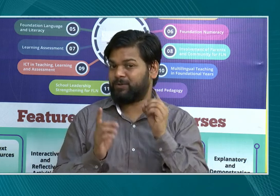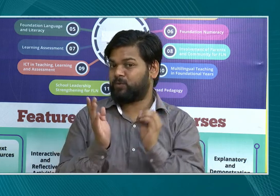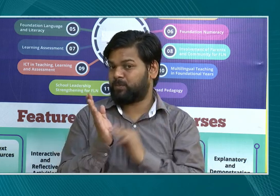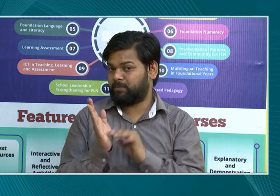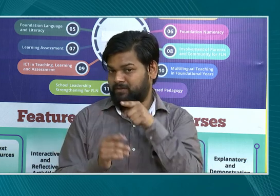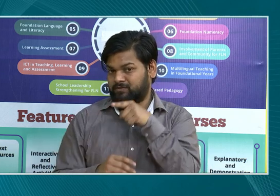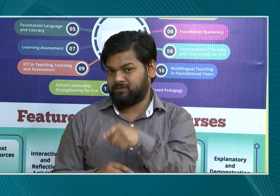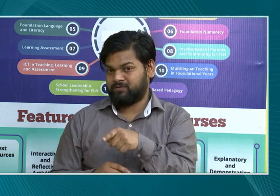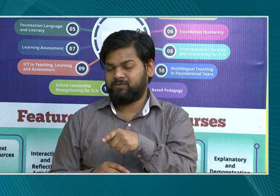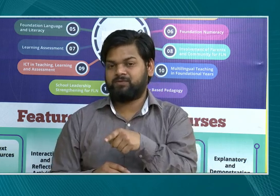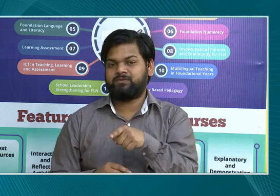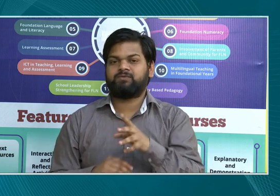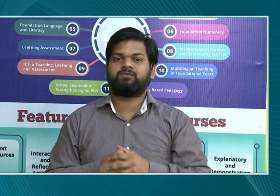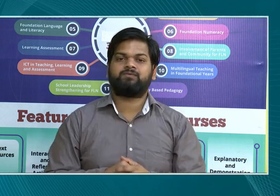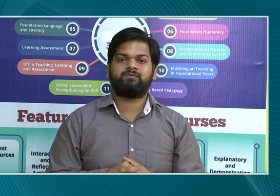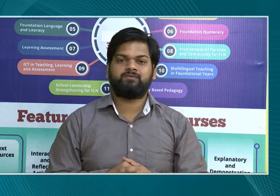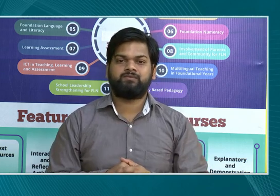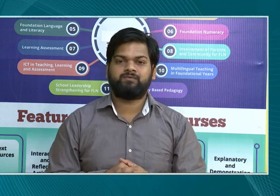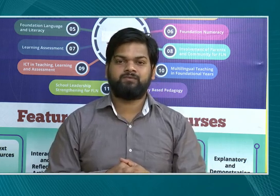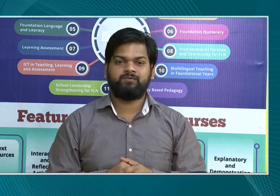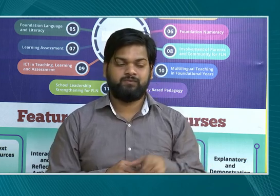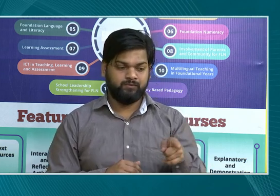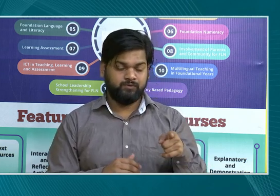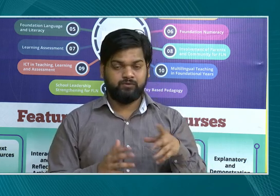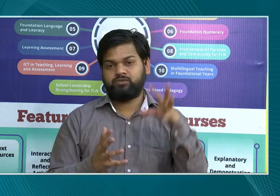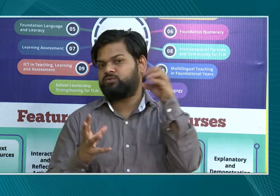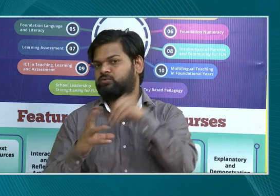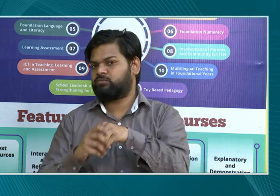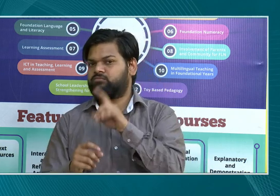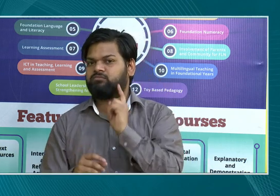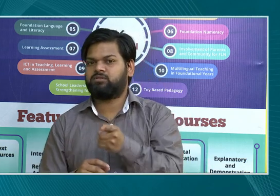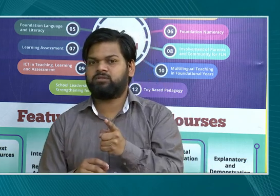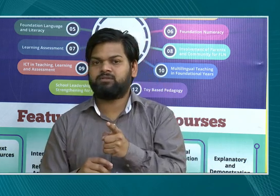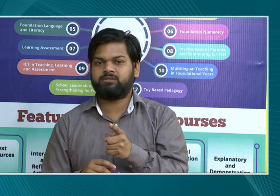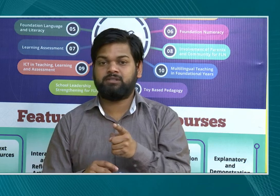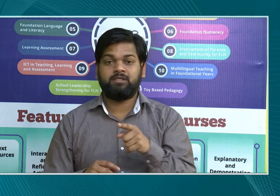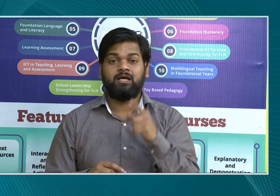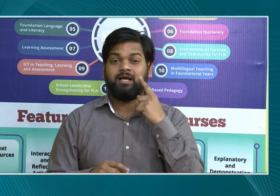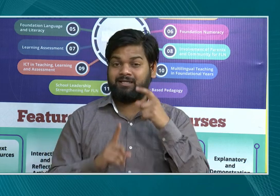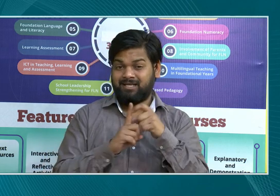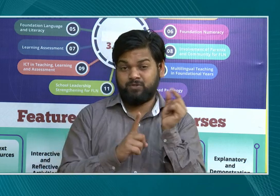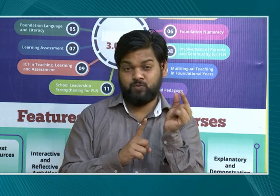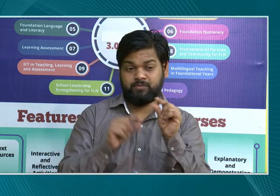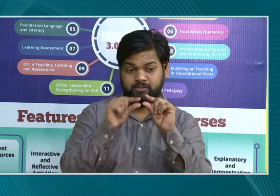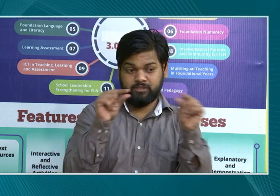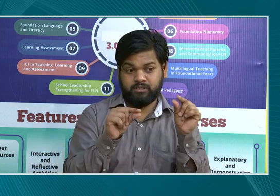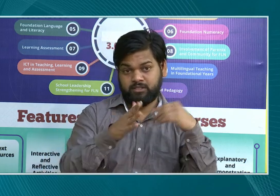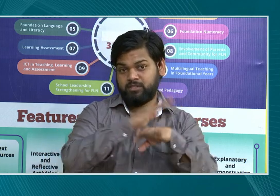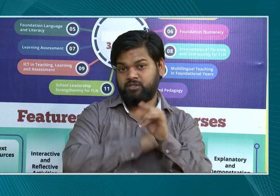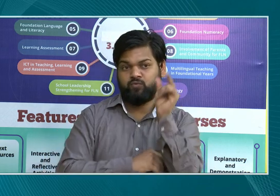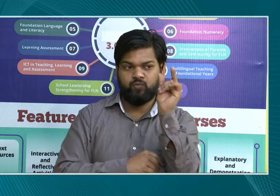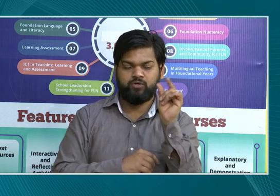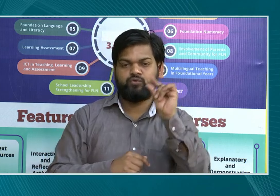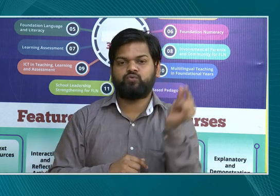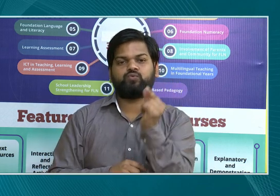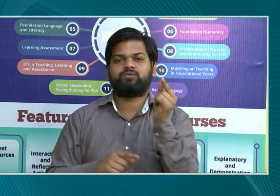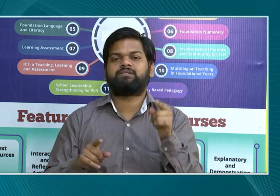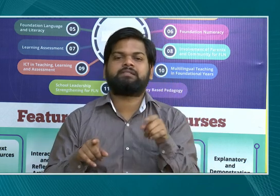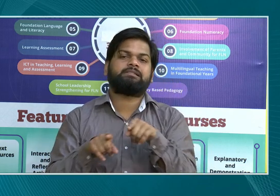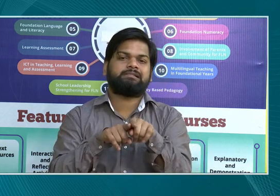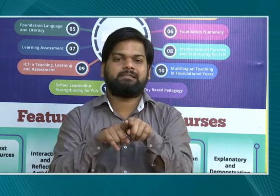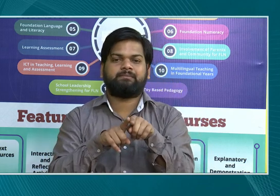ही वाक्य में आना चाहिए उसका अर्थ वाक्य में ना आए क्योंकि मुहावरा स्वयं में अपना अर्थ लिए हुए होता है तो इसके जैसे खाक में मिला